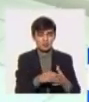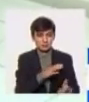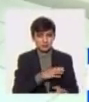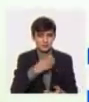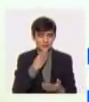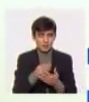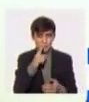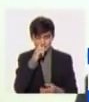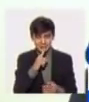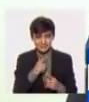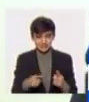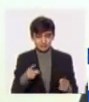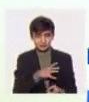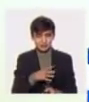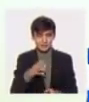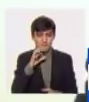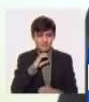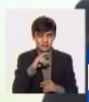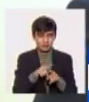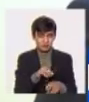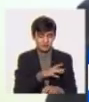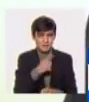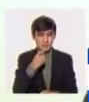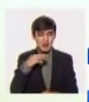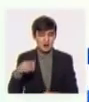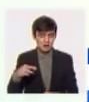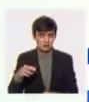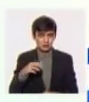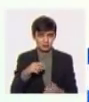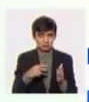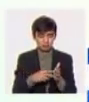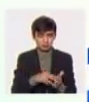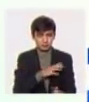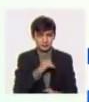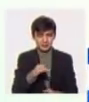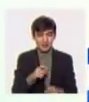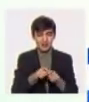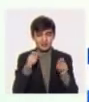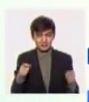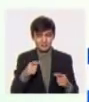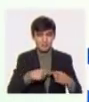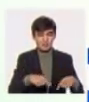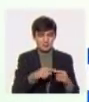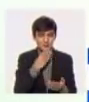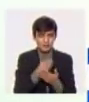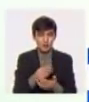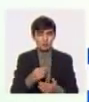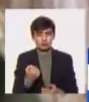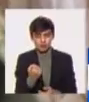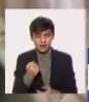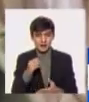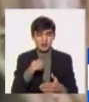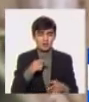просуществовали всего месяц, обналичивали миллиардные суммы. Оказалось, что организаторы схемы открыли эти предприятия на своих друзей и